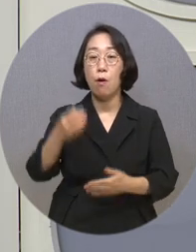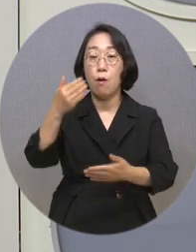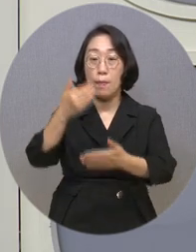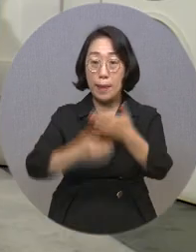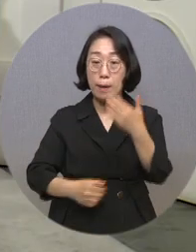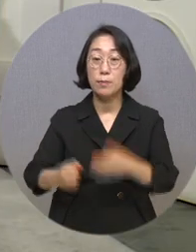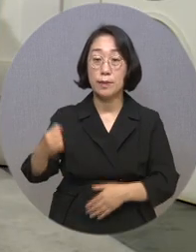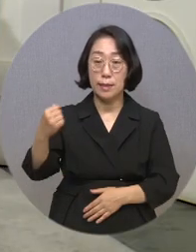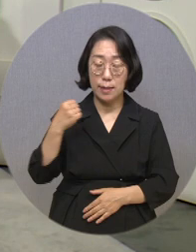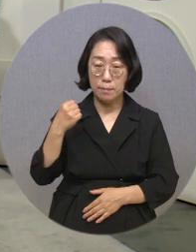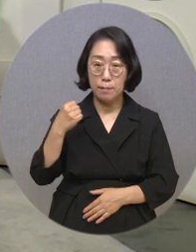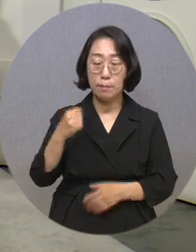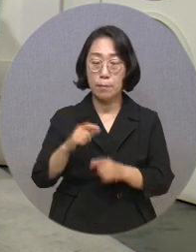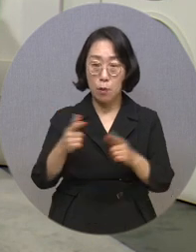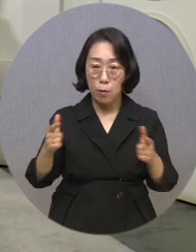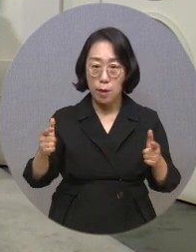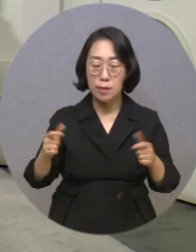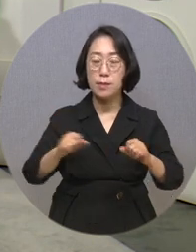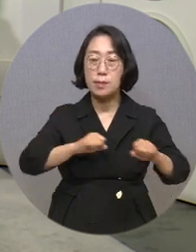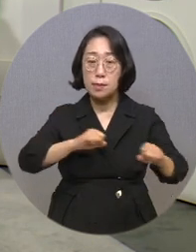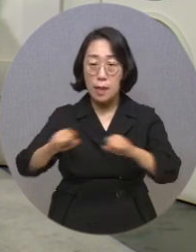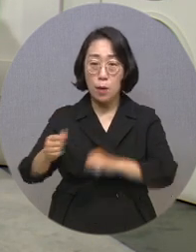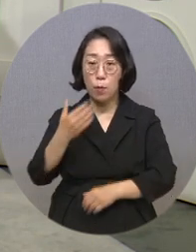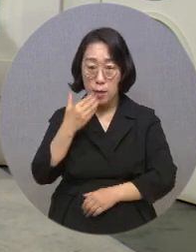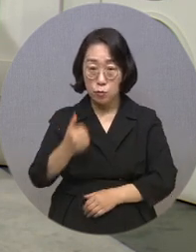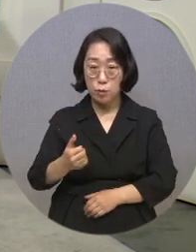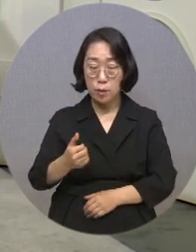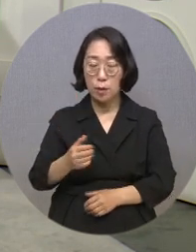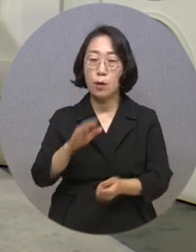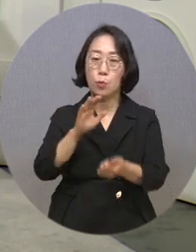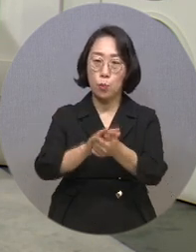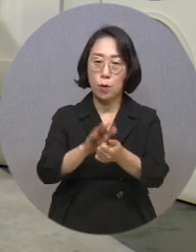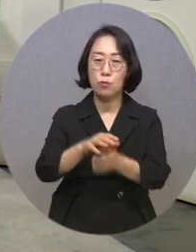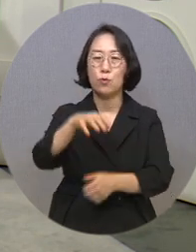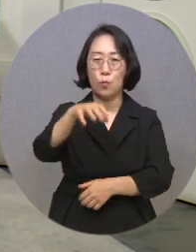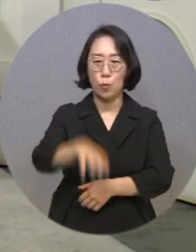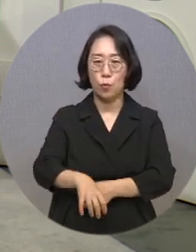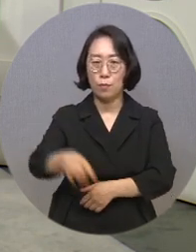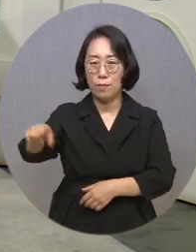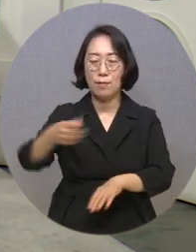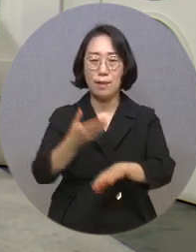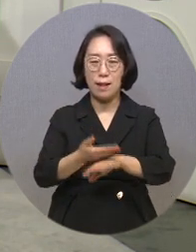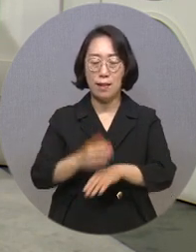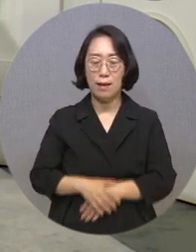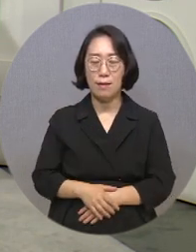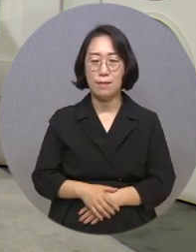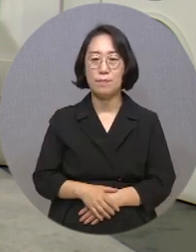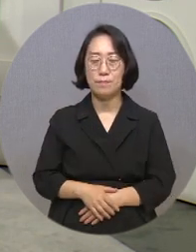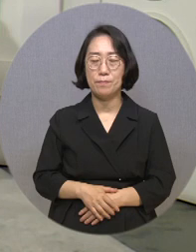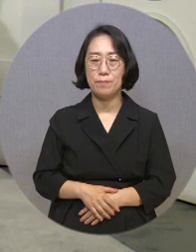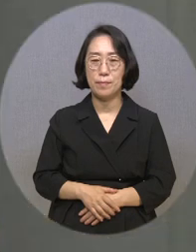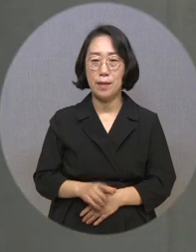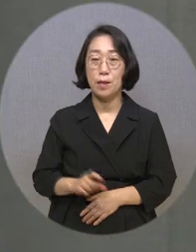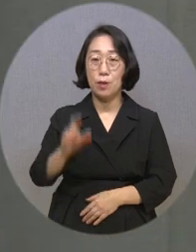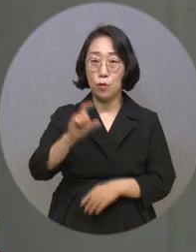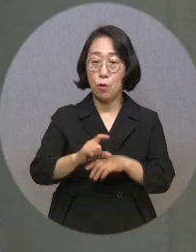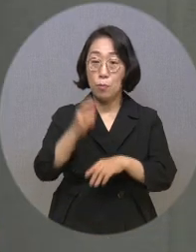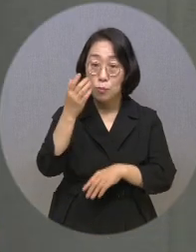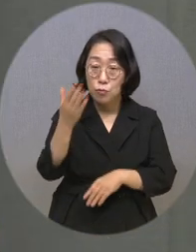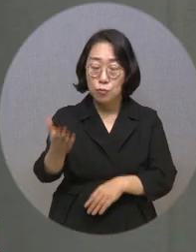마지막 힘을 활용할 수 있게끔 자꾸 움직이게끔 하는 게 요양원이에요. 네. 그럼 제가 한 가지만 네. 더